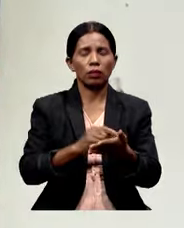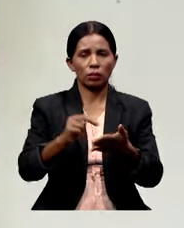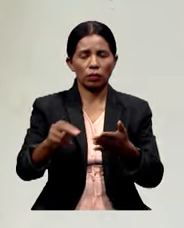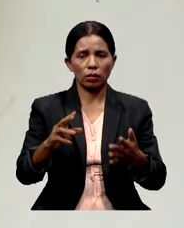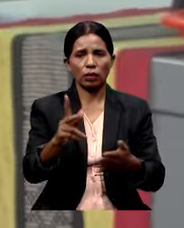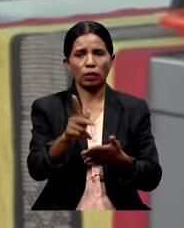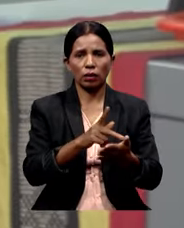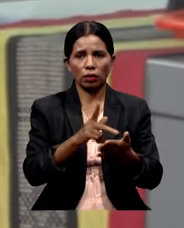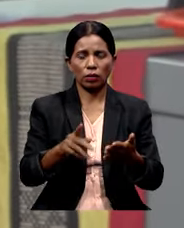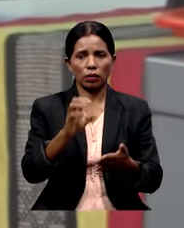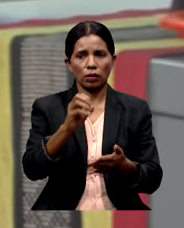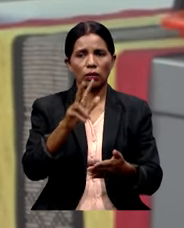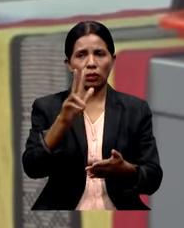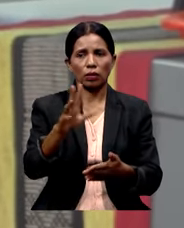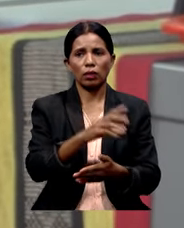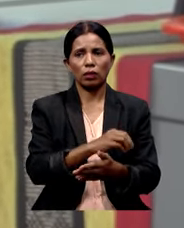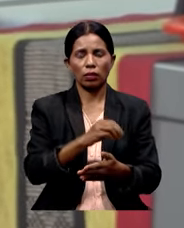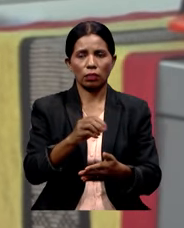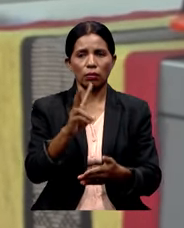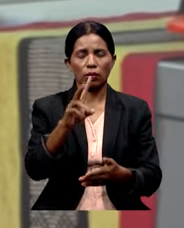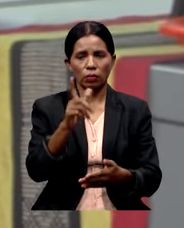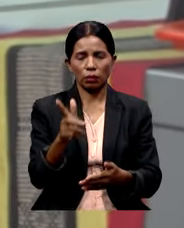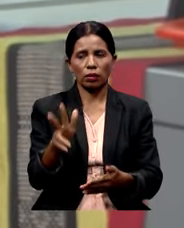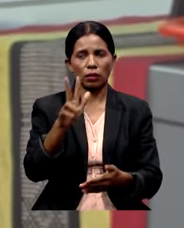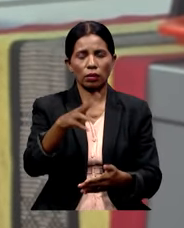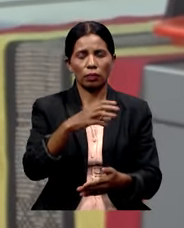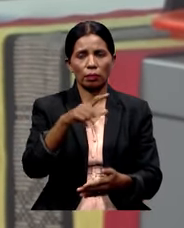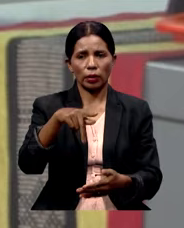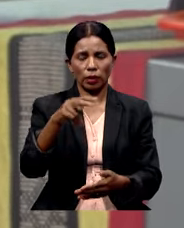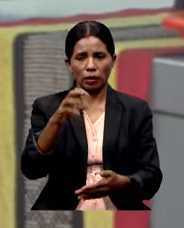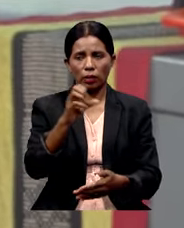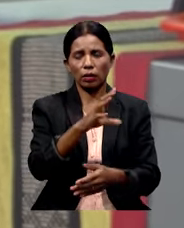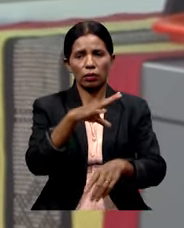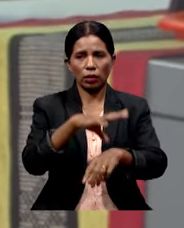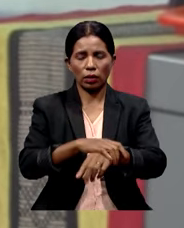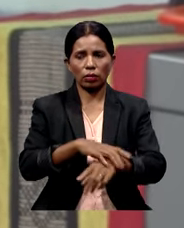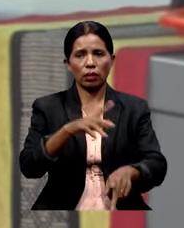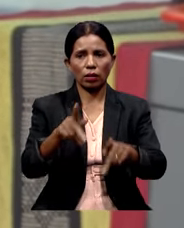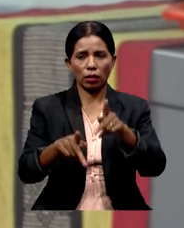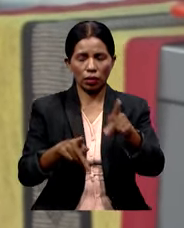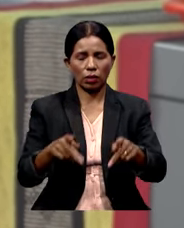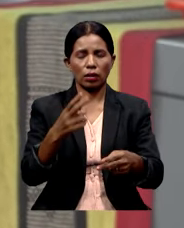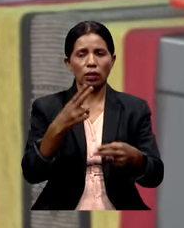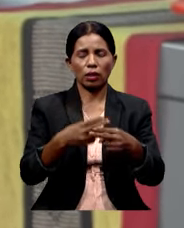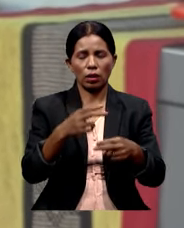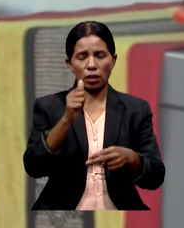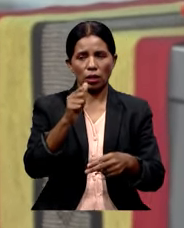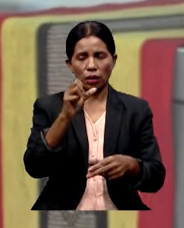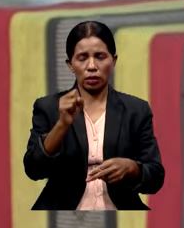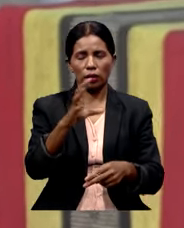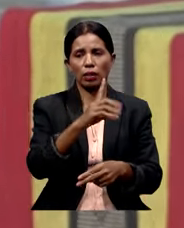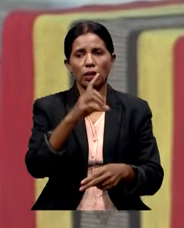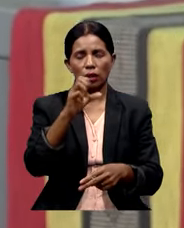crime 0-Tolo-Tolunen para Ronura Sintolo, PNC, por dihalo capturação para suspeito ho inicial AS, no DS,